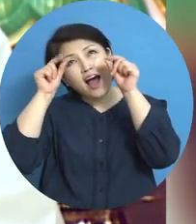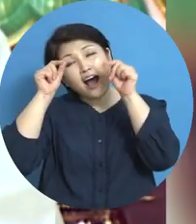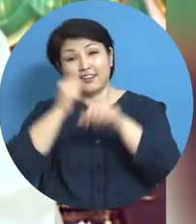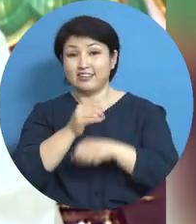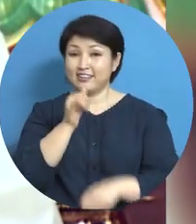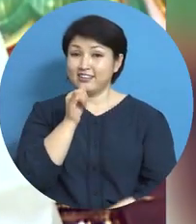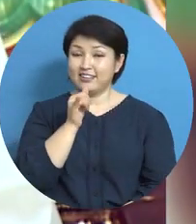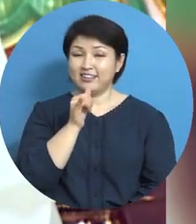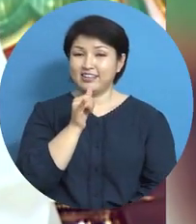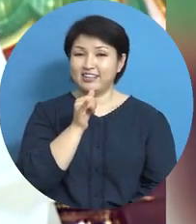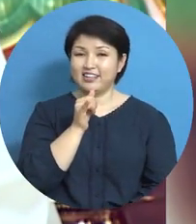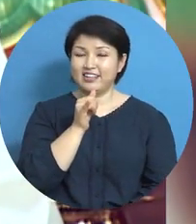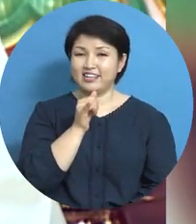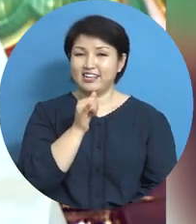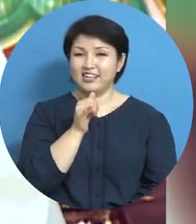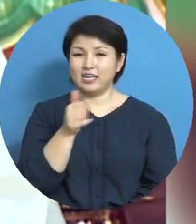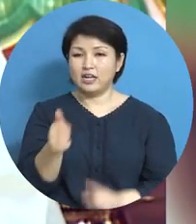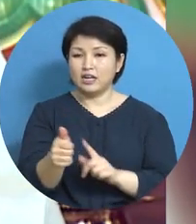하니까 이미